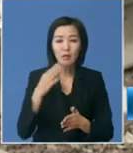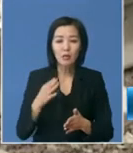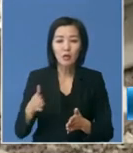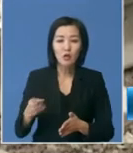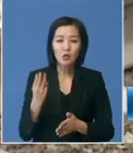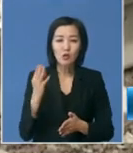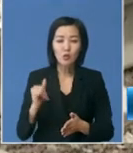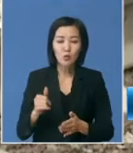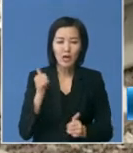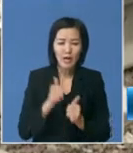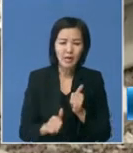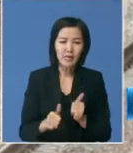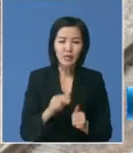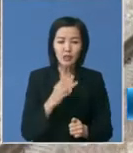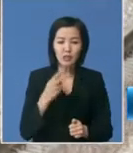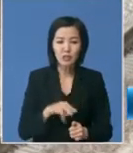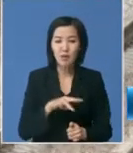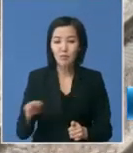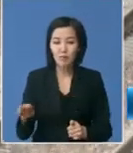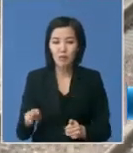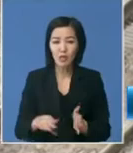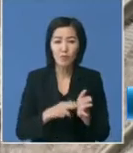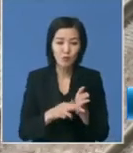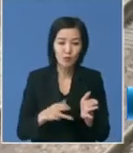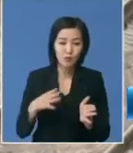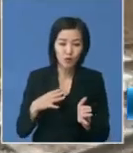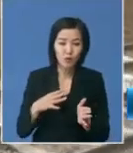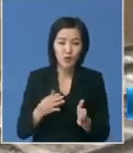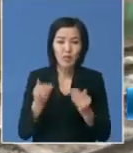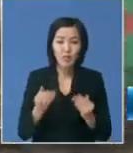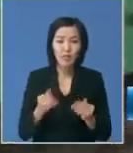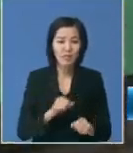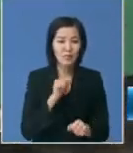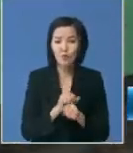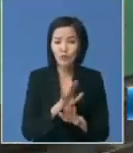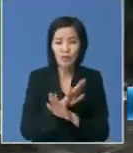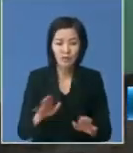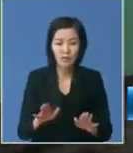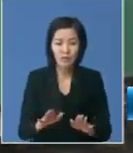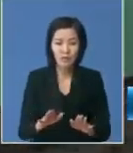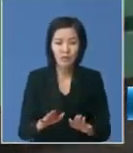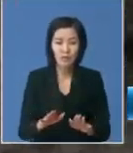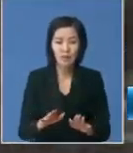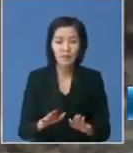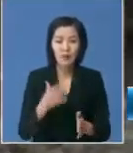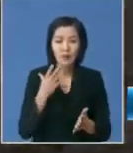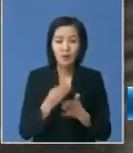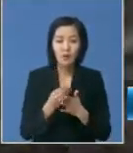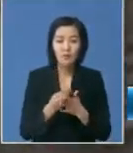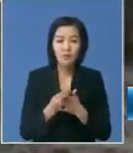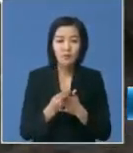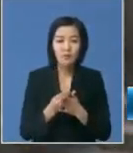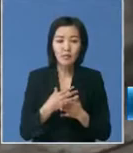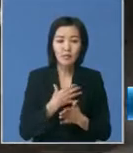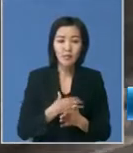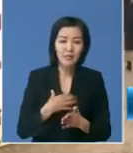әр 20 минут сайын пойыз жүретін, яғни магистралдағы қозғалыс бір сәтке де тыншыған емес. Өйткені бұл отандық шойын жол желісінің ең